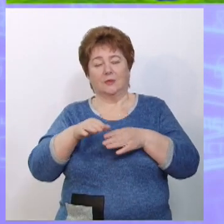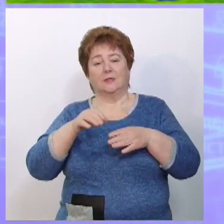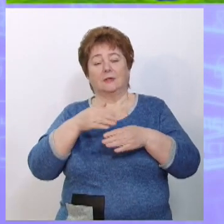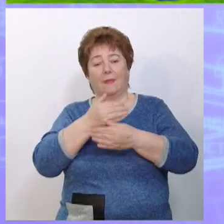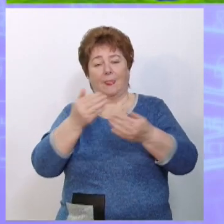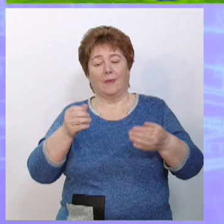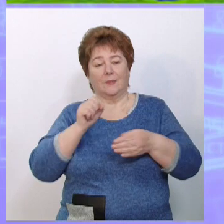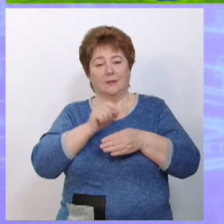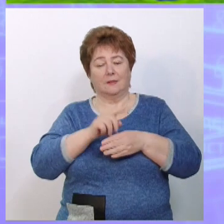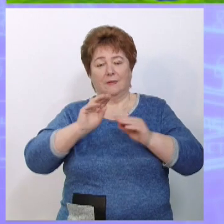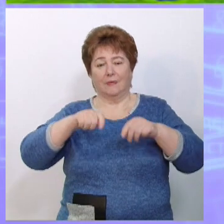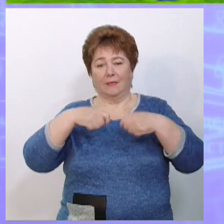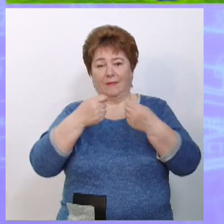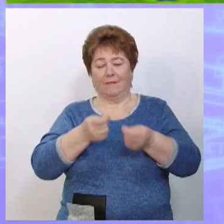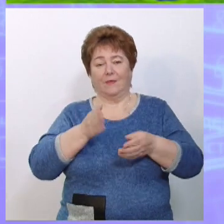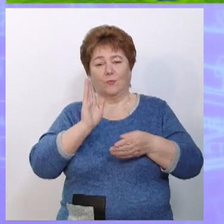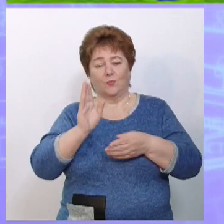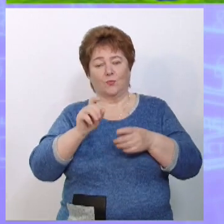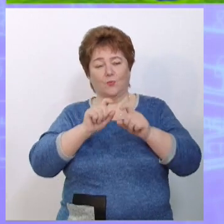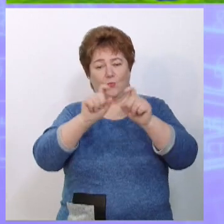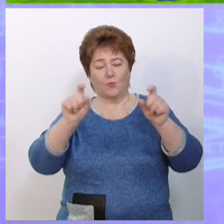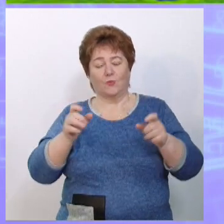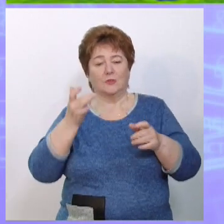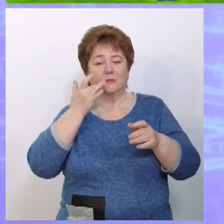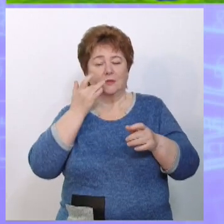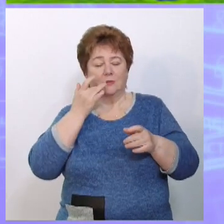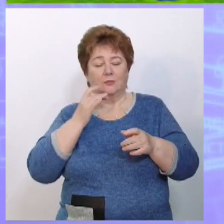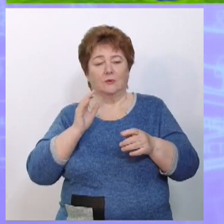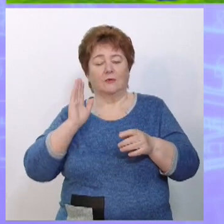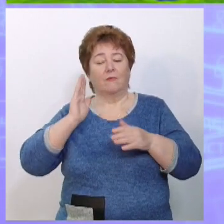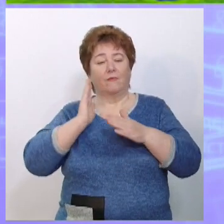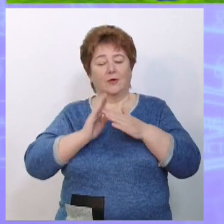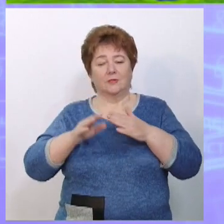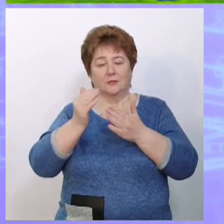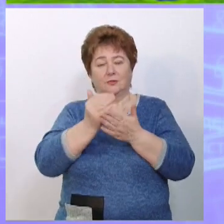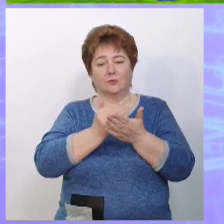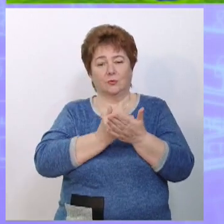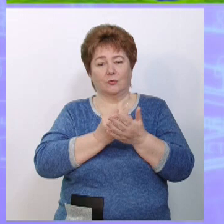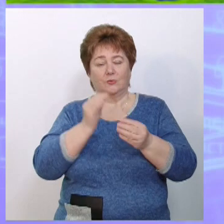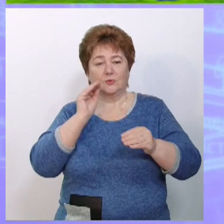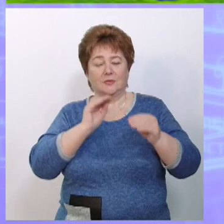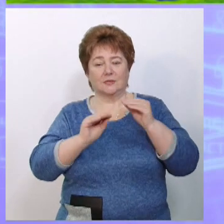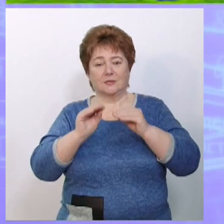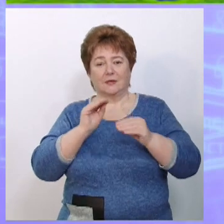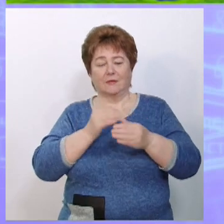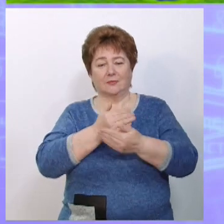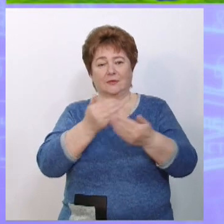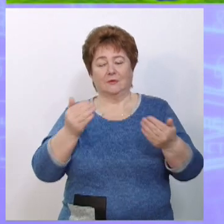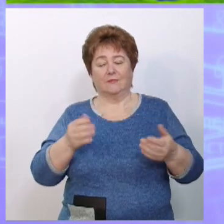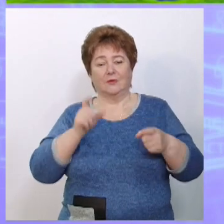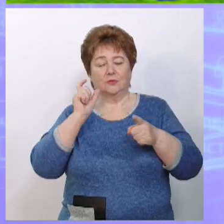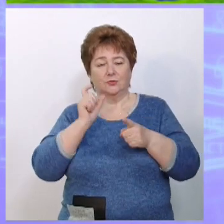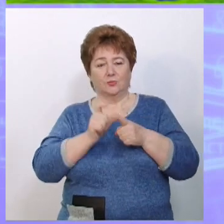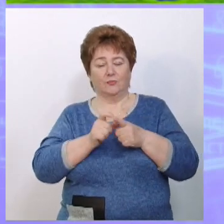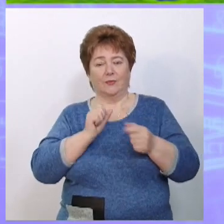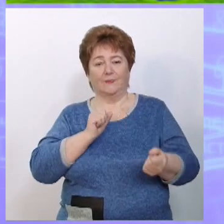задания будет давать нам букву, из которых мы в конце урока составим с вами